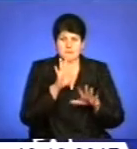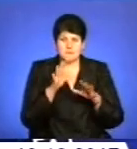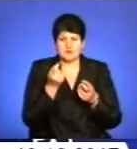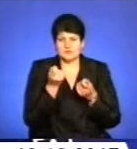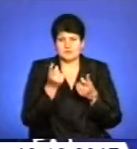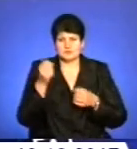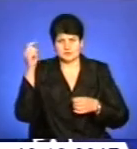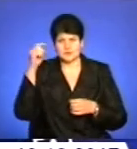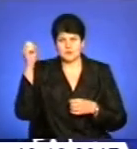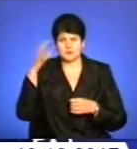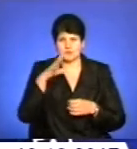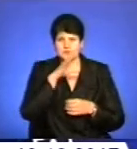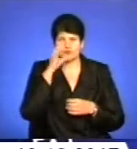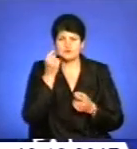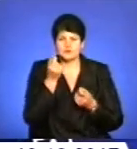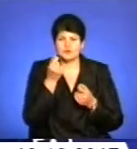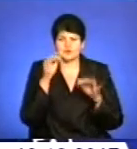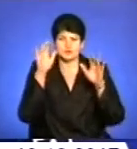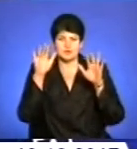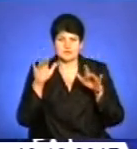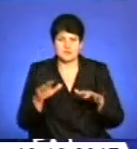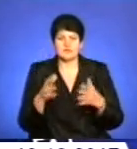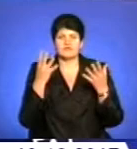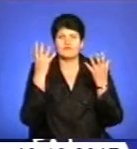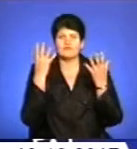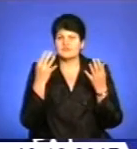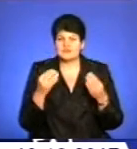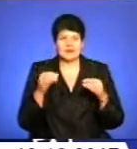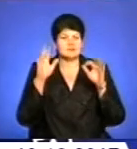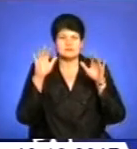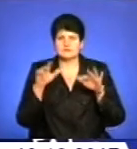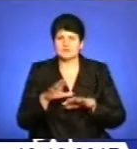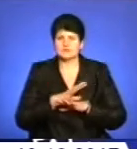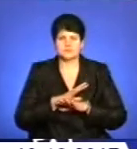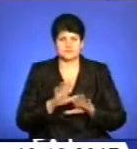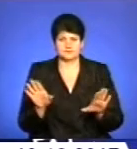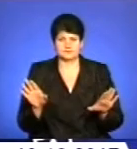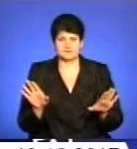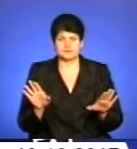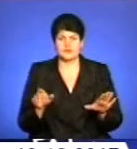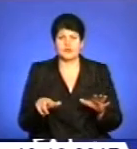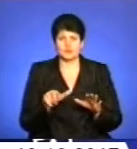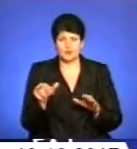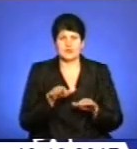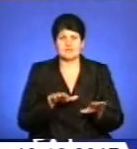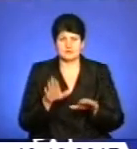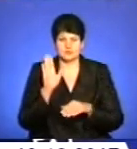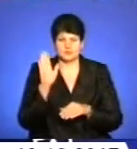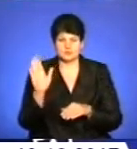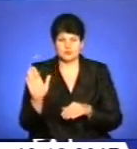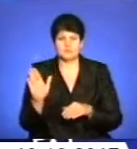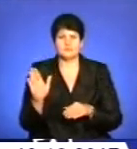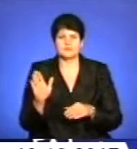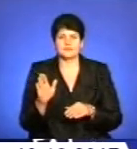Вночі часом невеликий сніг. Вдень істотних опадів не передбачається. На дорогах ожеледиться.